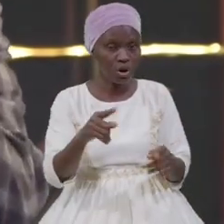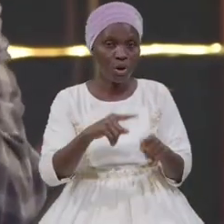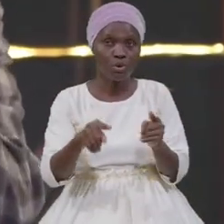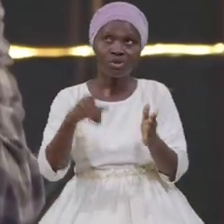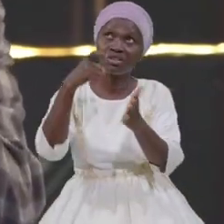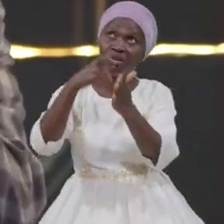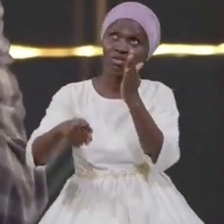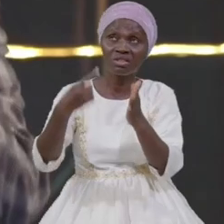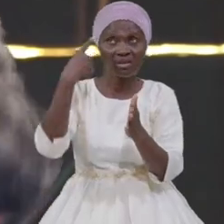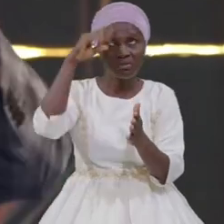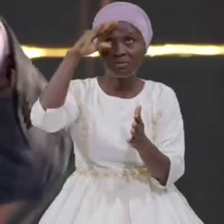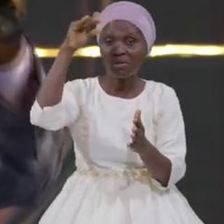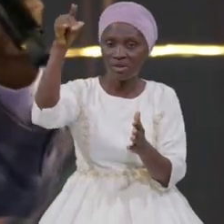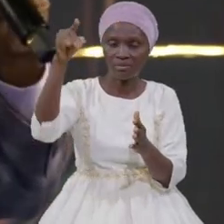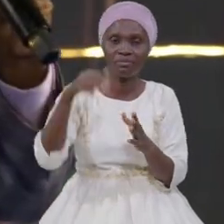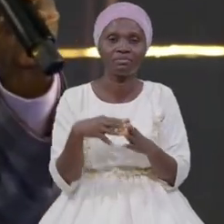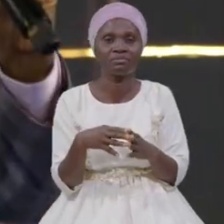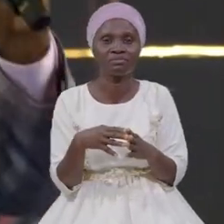coûteux pour lui.